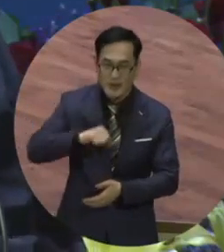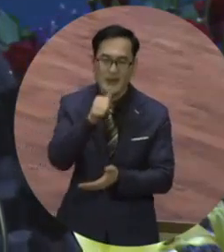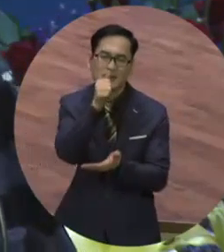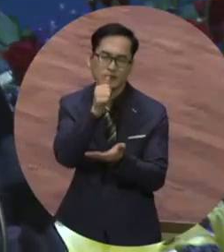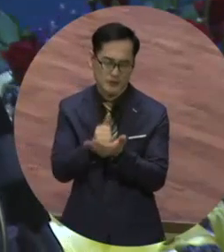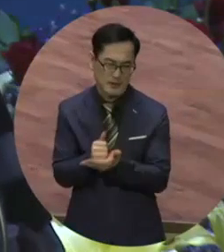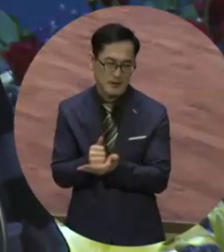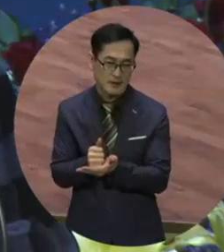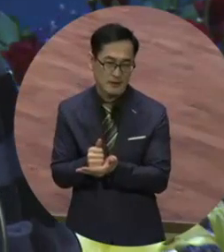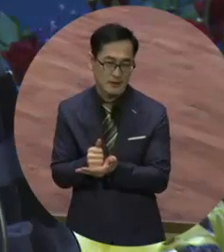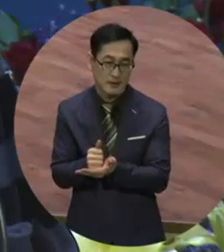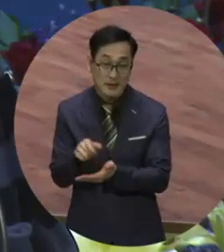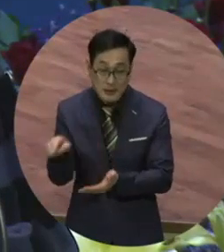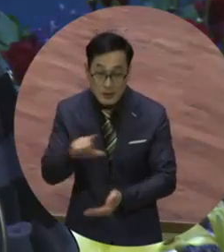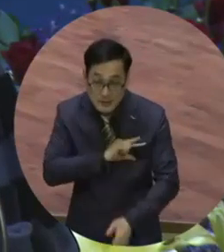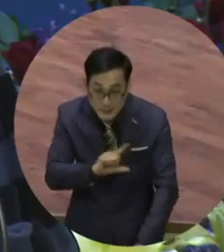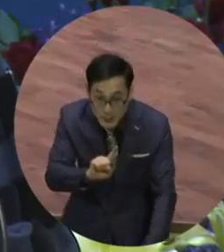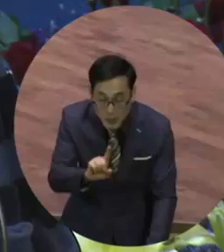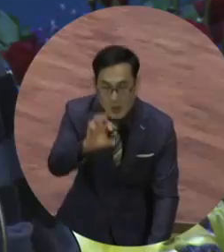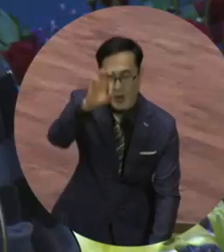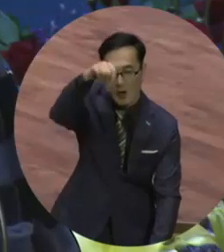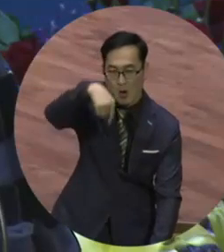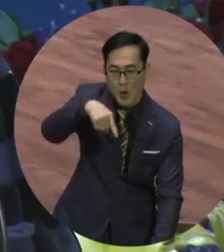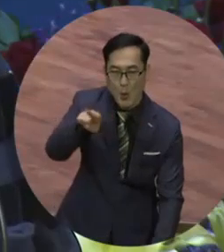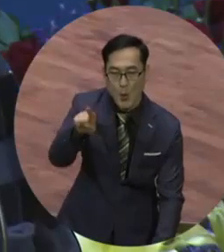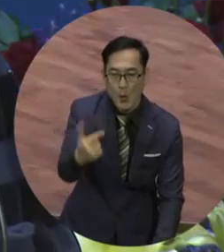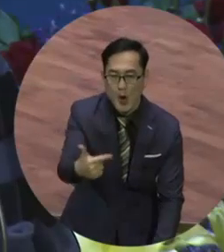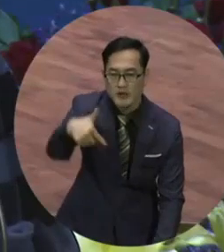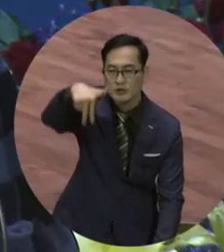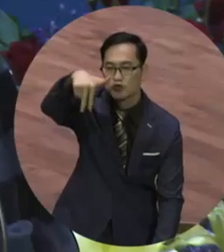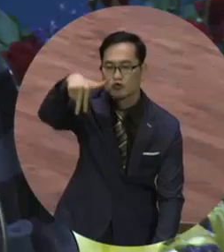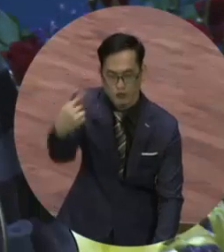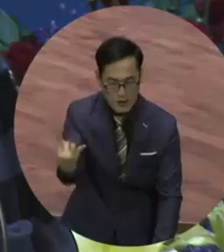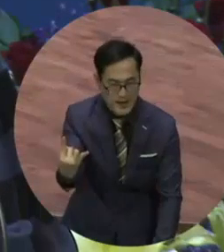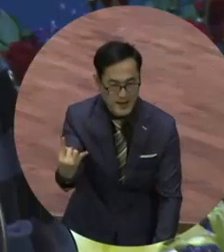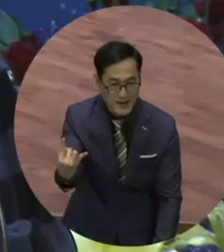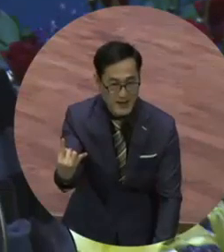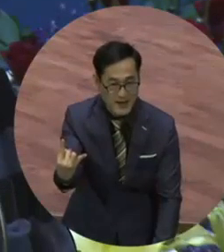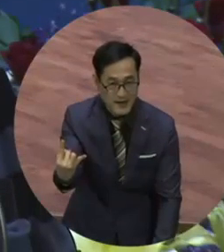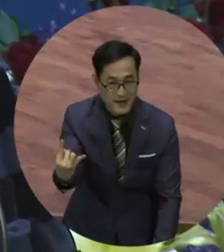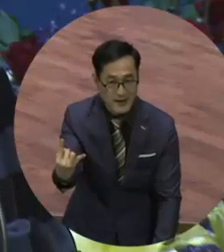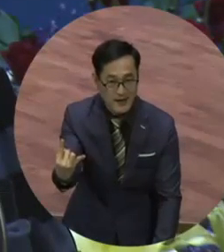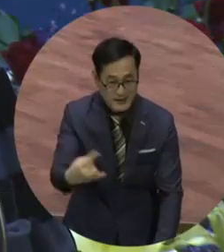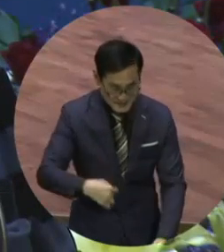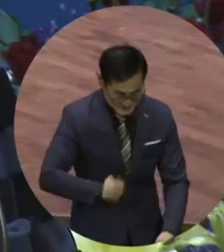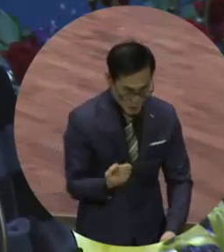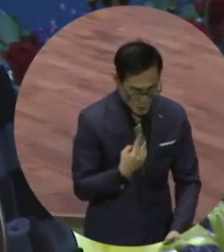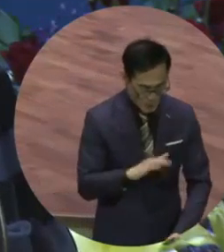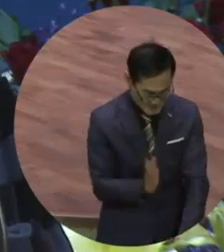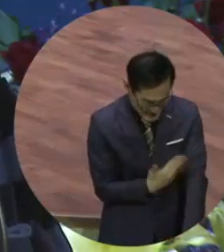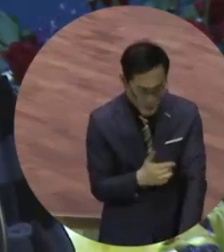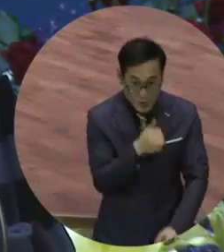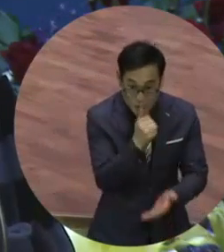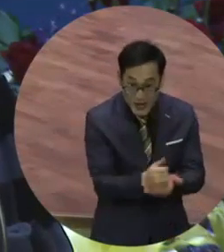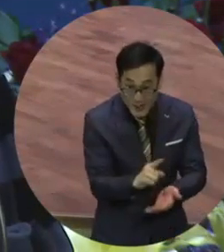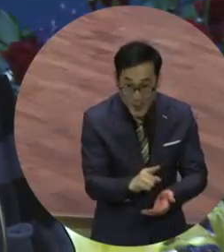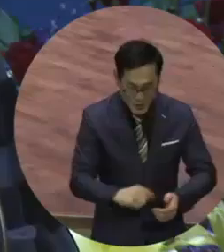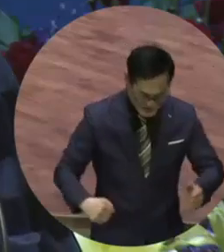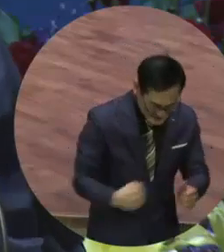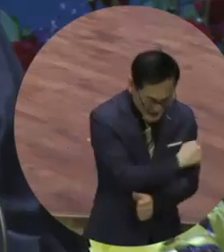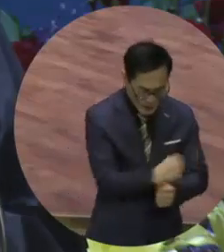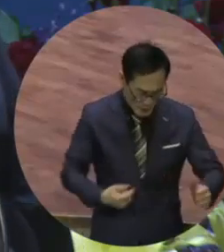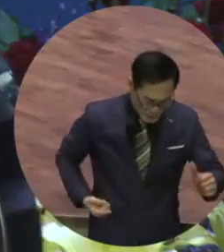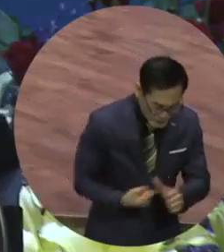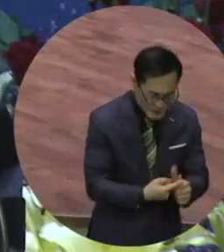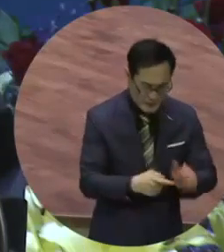이걸 뭐라 하느냐? 원죄라고 합니다. 원죄. 원죄. 자범죄에 대해서는요, 뭐 세상 삶에서 짓는 죄에